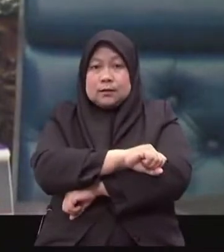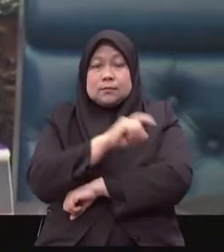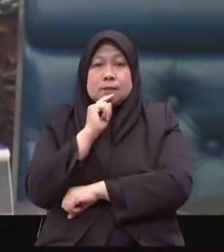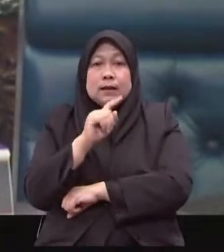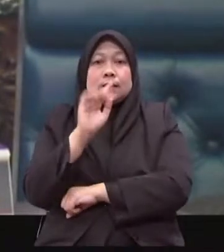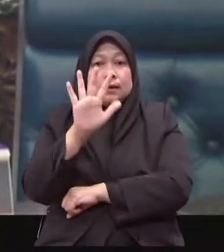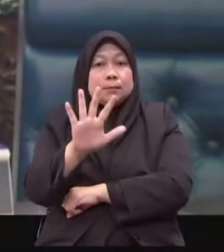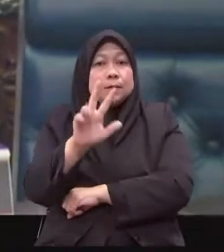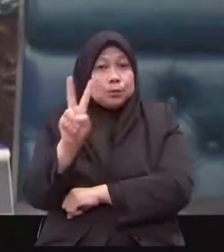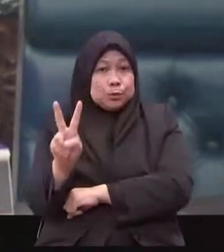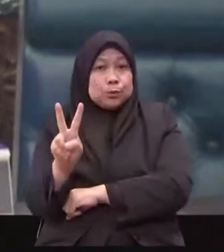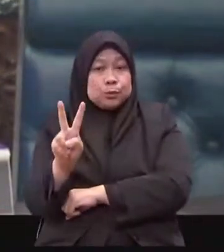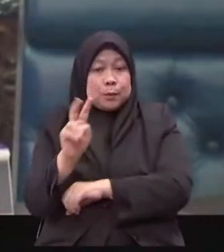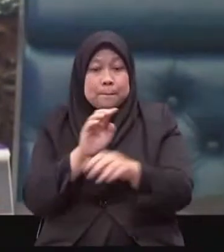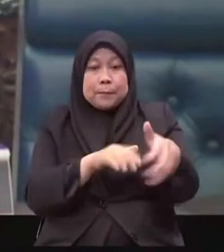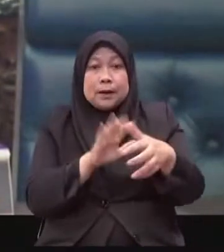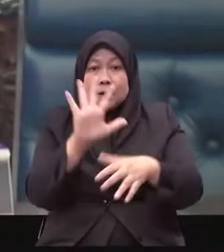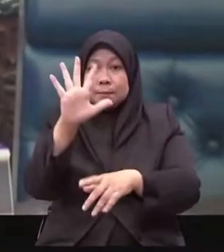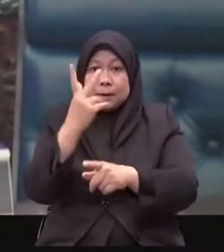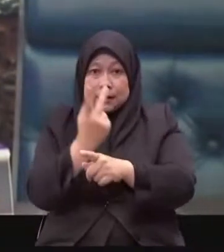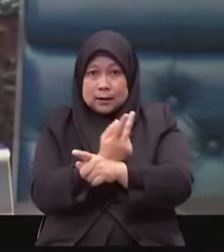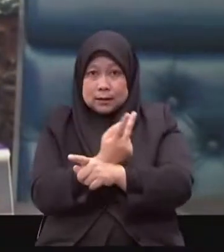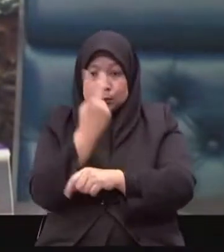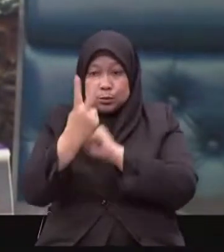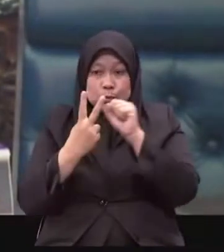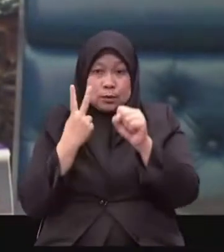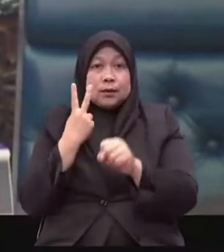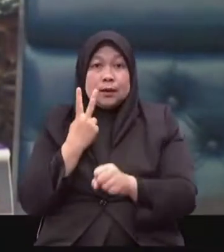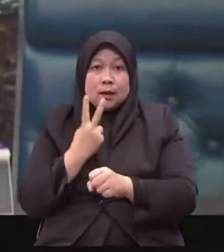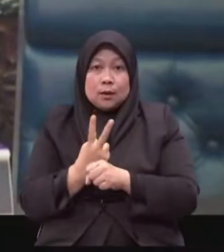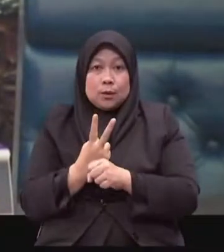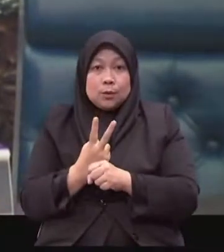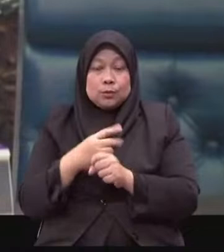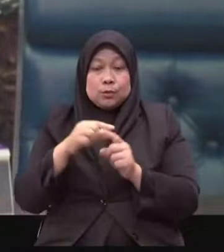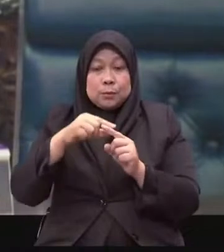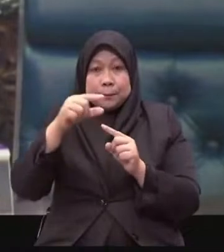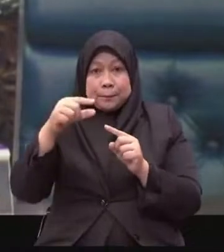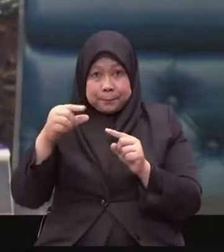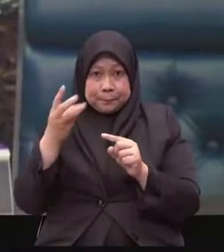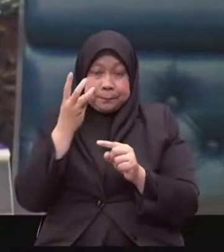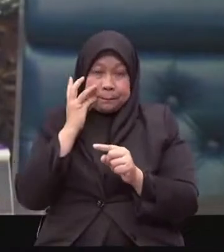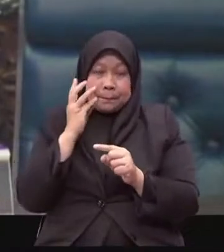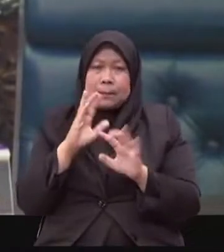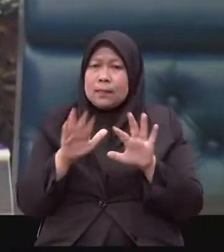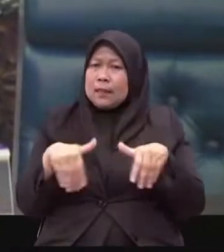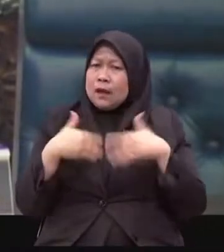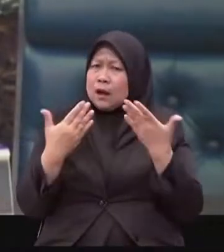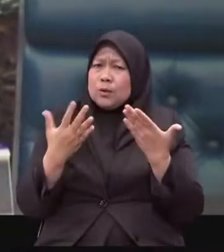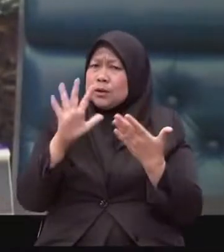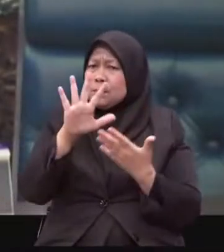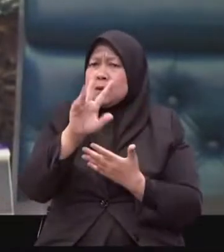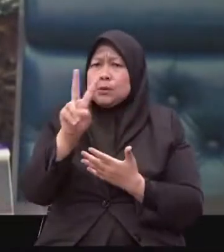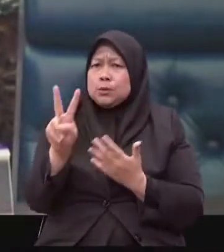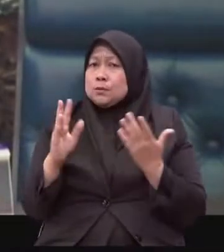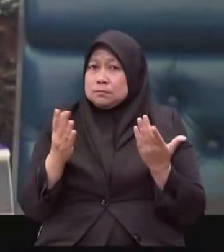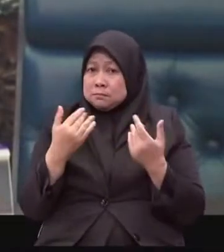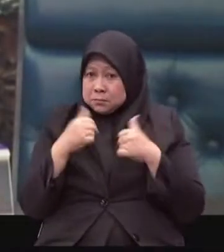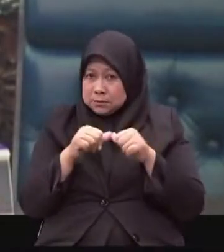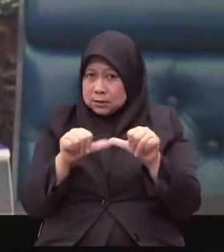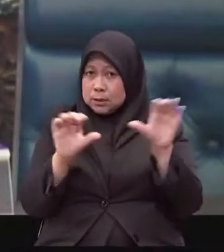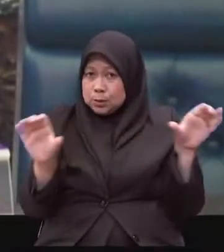52 yaitu penanaman 5 kali dalam tempo 2 tahun untuk padi sejauh mana pendekatan 52 ini masih